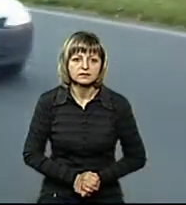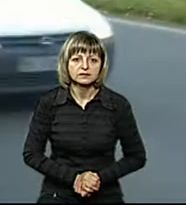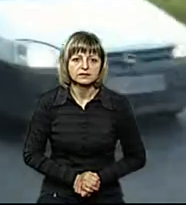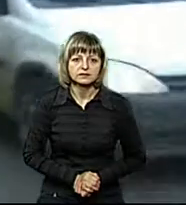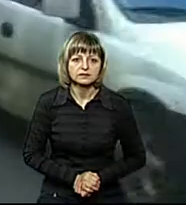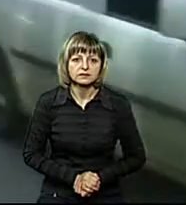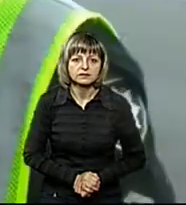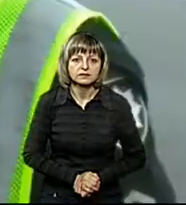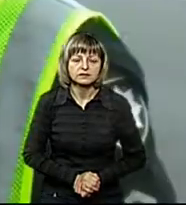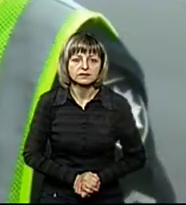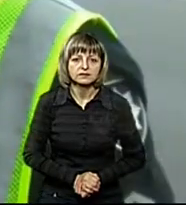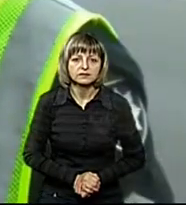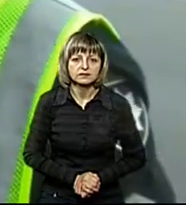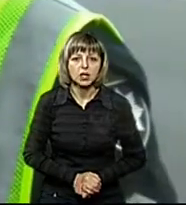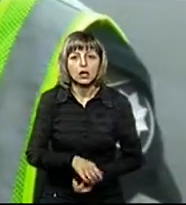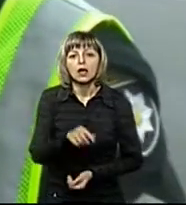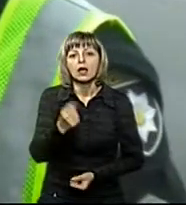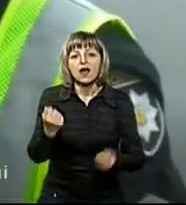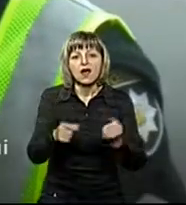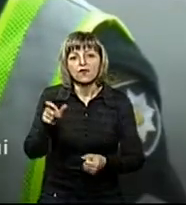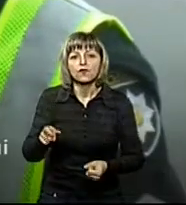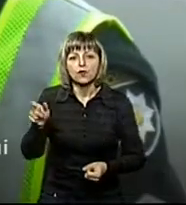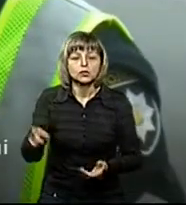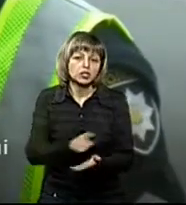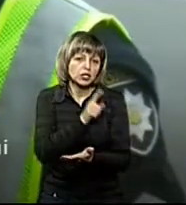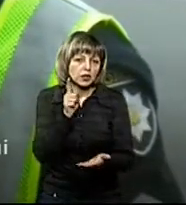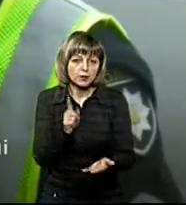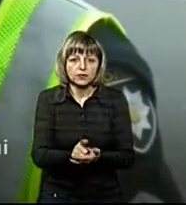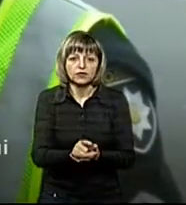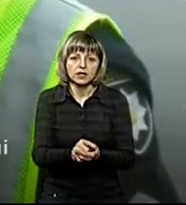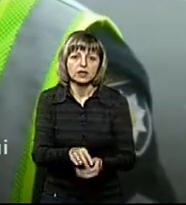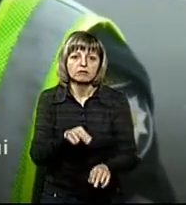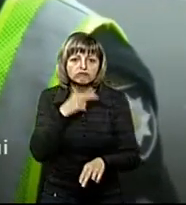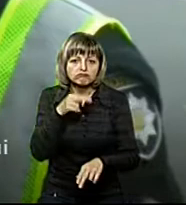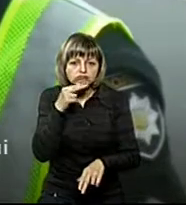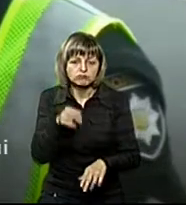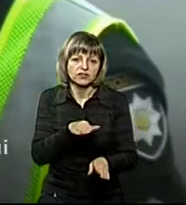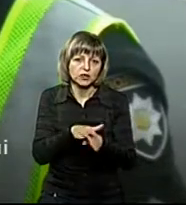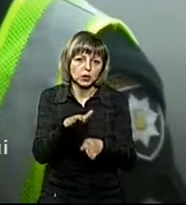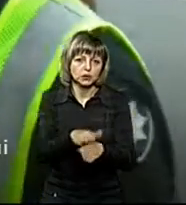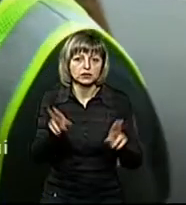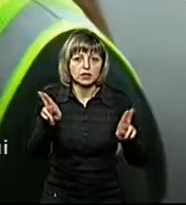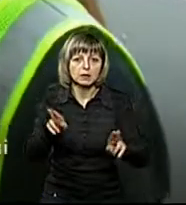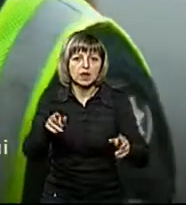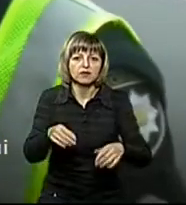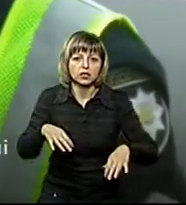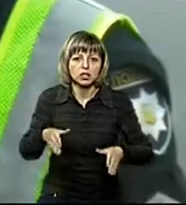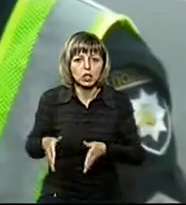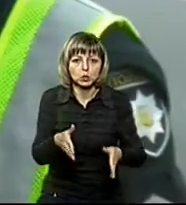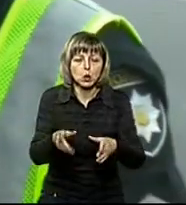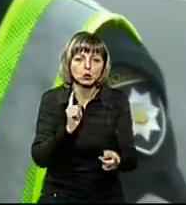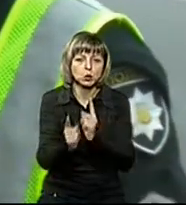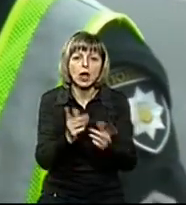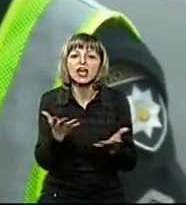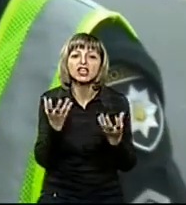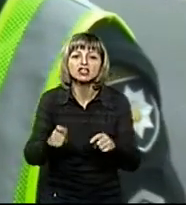Їм виправдання, вони повинні слідкувати за правилами дорожнього руху, неухильно їх дотримуватись. Та й все. Які ще порушення